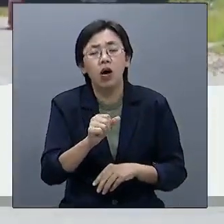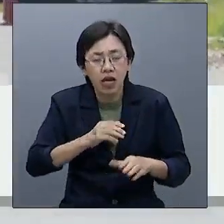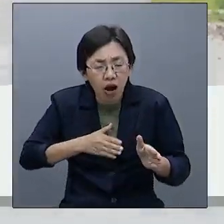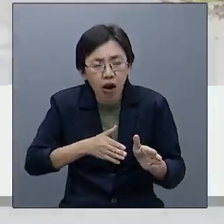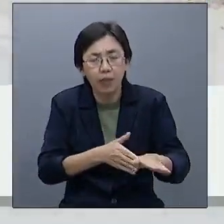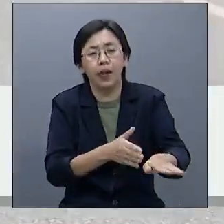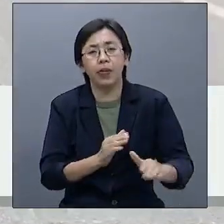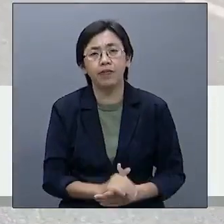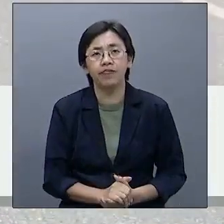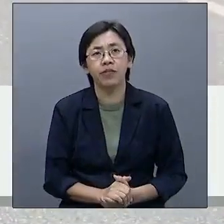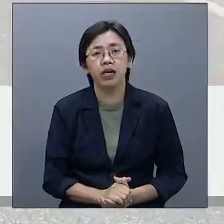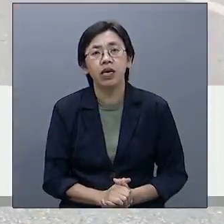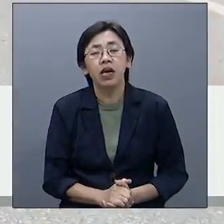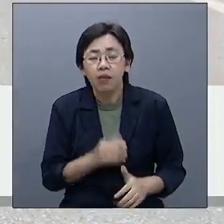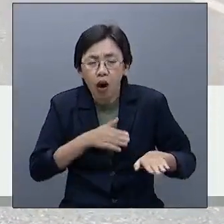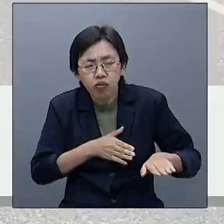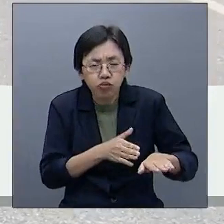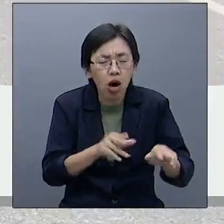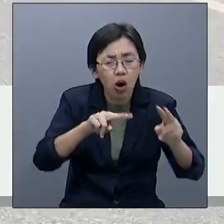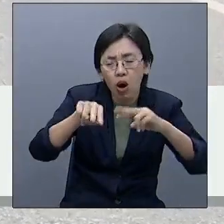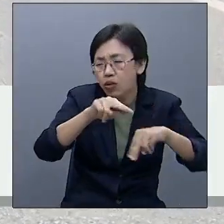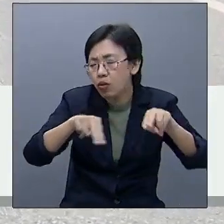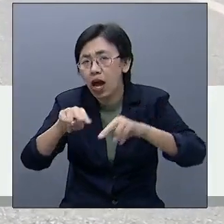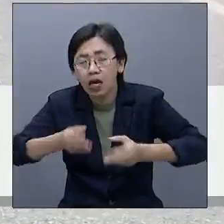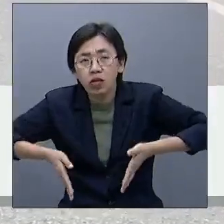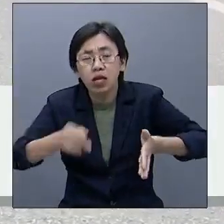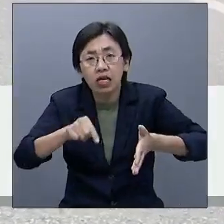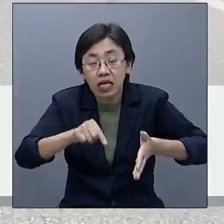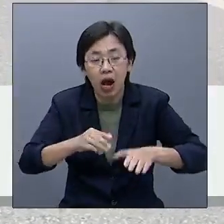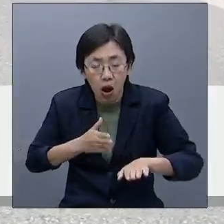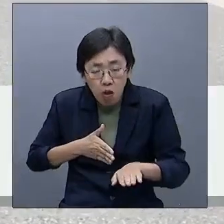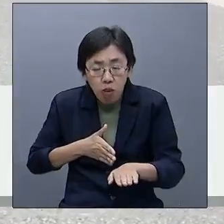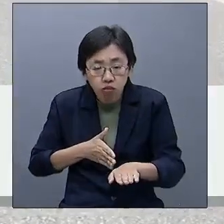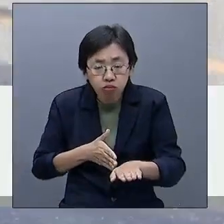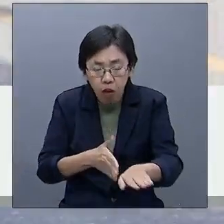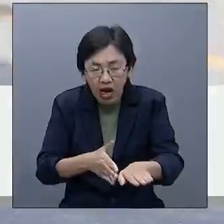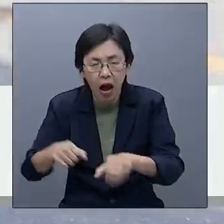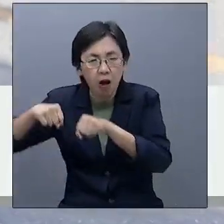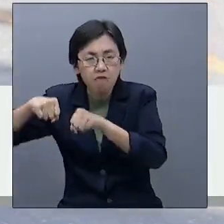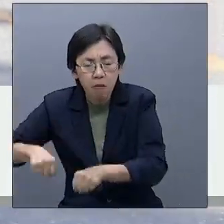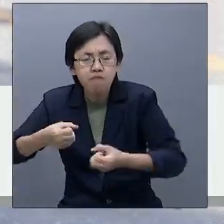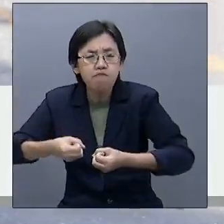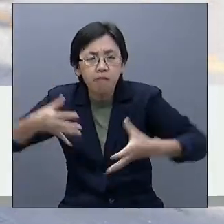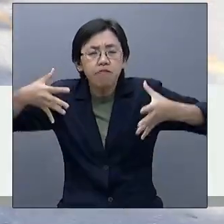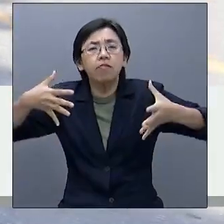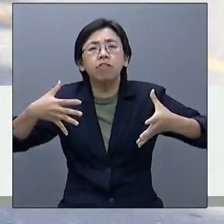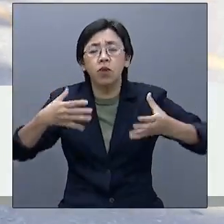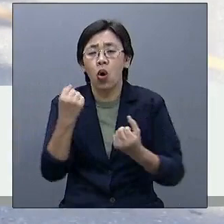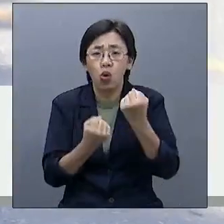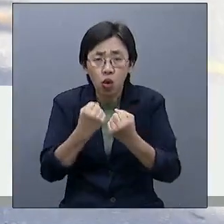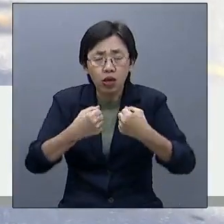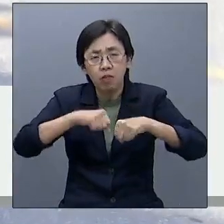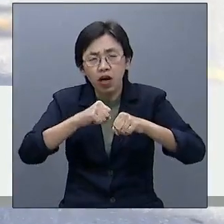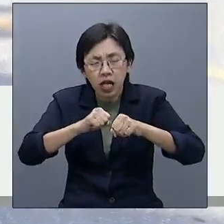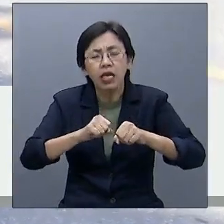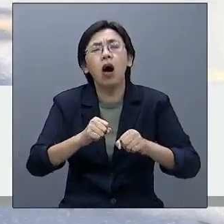1คันขณะปฏิบัติหน้าที่ลาดตระเวนเส้นทางพอถึงจุดเกิดเหตุผู้ก่อเหตุก็จุดชนวนระเบิดทำให้รถยนต์และรถจักรยาน